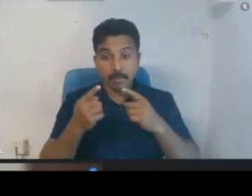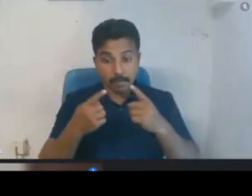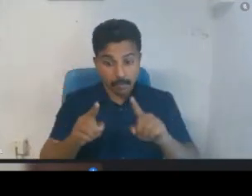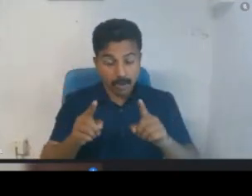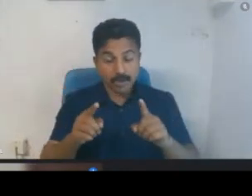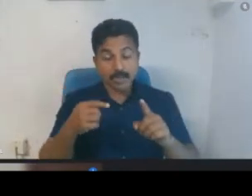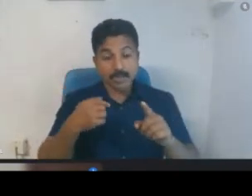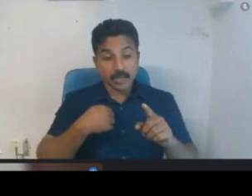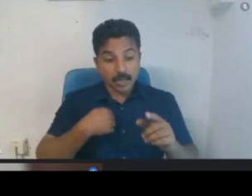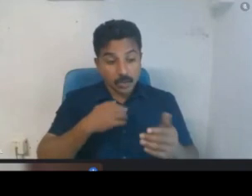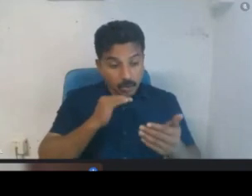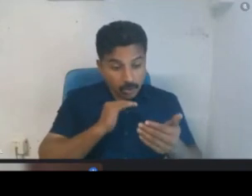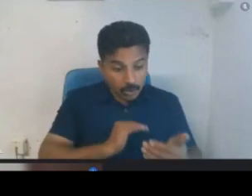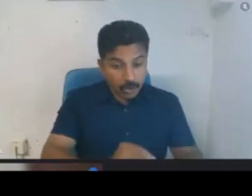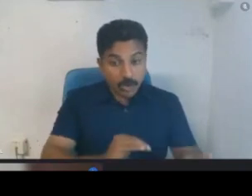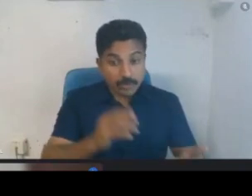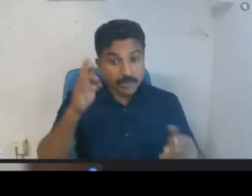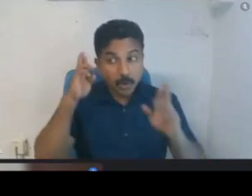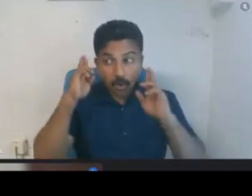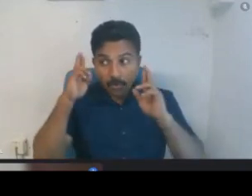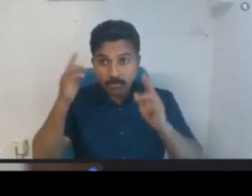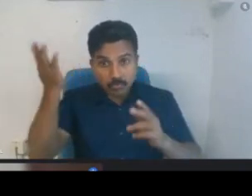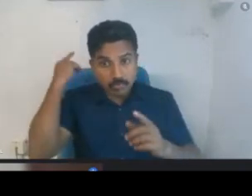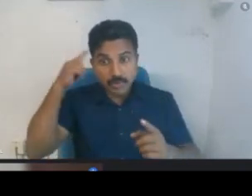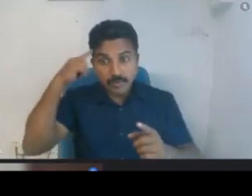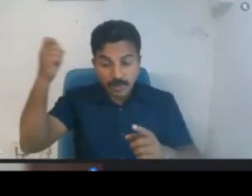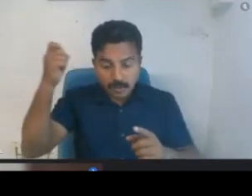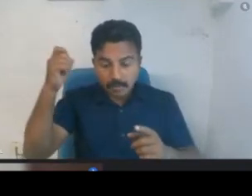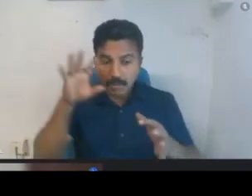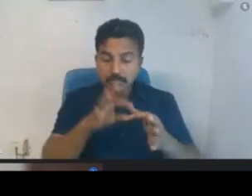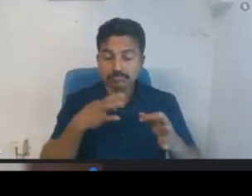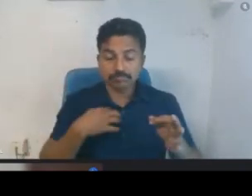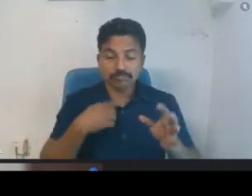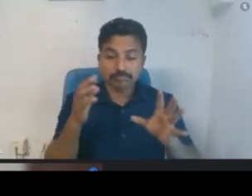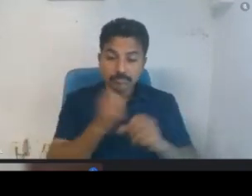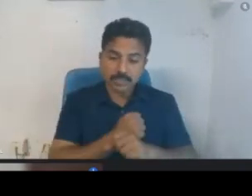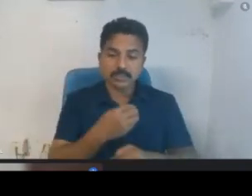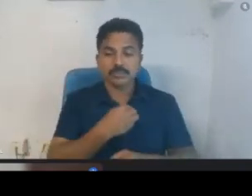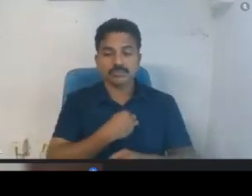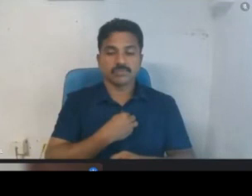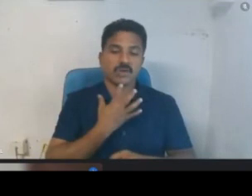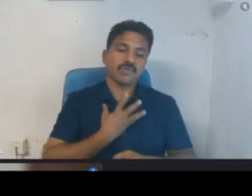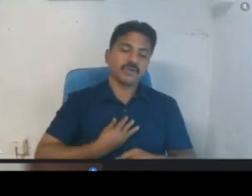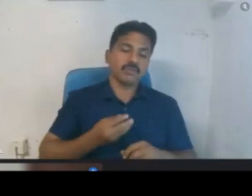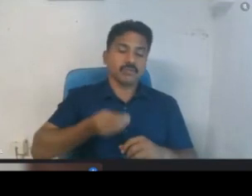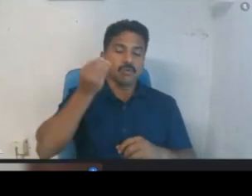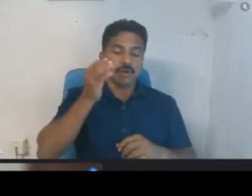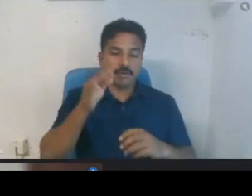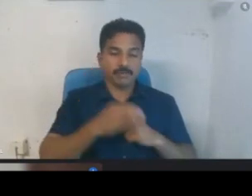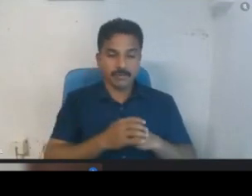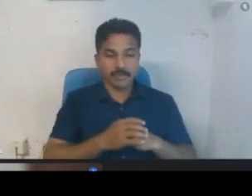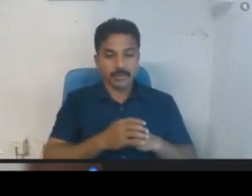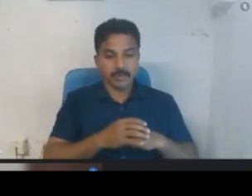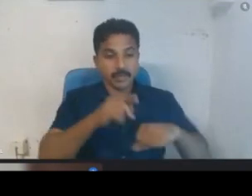സങ്കല്പിച്ച മാതാപിതാക്കളുടെ അനുഭവം ലഭിക്കാതെ വരിക എന്നുള്ളത് നമ്മുടെ ദുഃഖത്തിന് കാരണമാകാറുണ്ടല്ലേ പലപ്പോഴും. അതുപോലെ തന്നെ ഇടയ്ക്കിടയ്ക്ക്